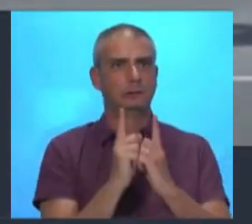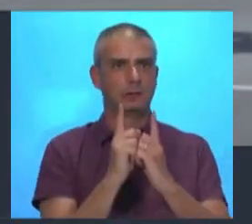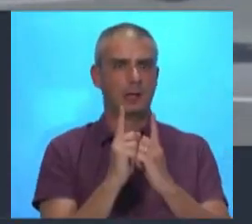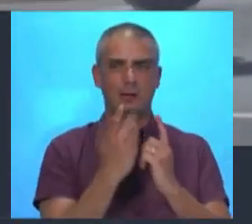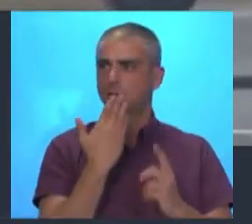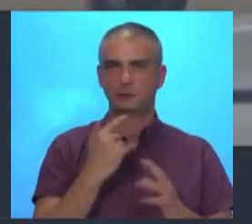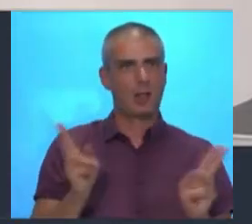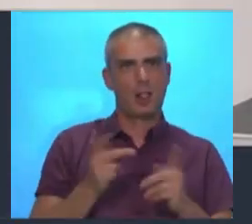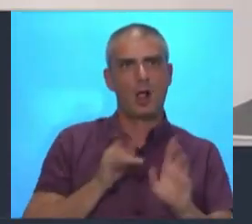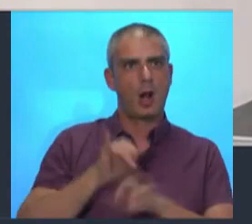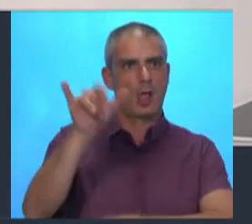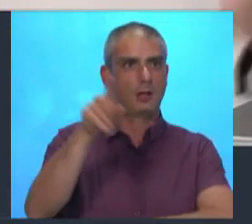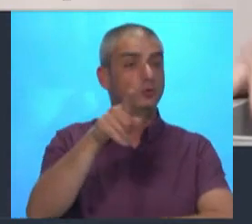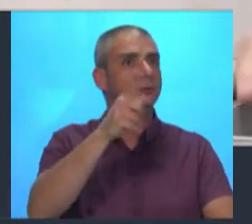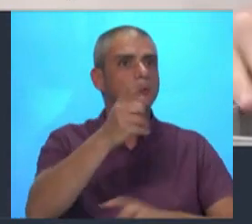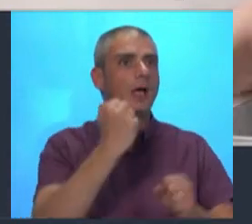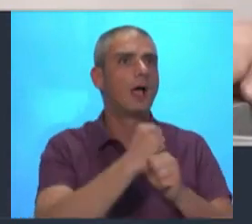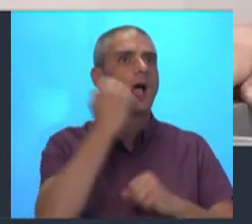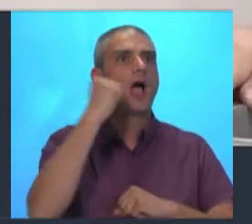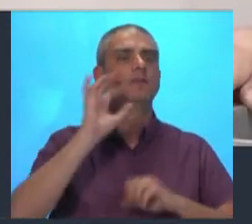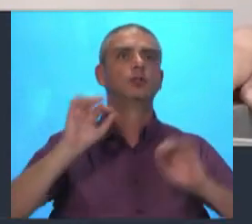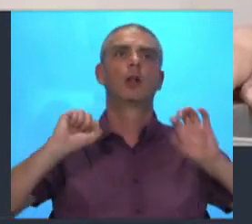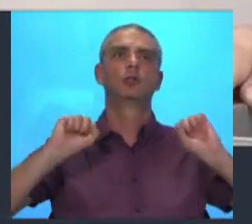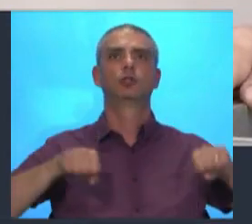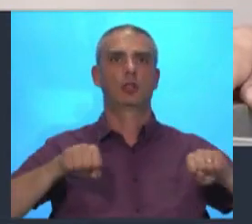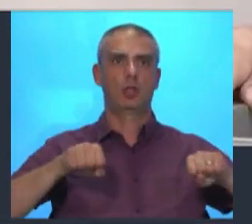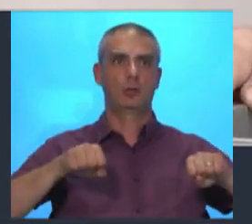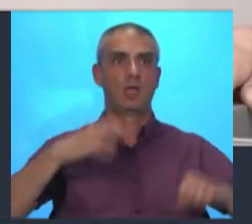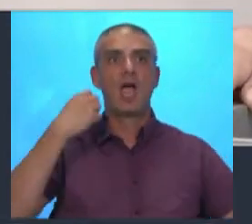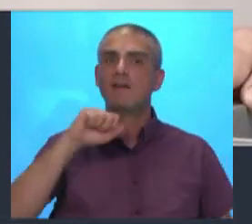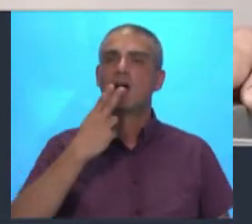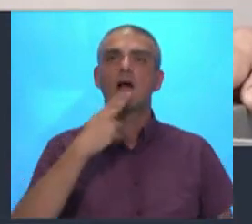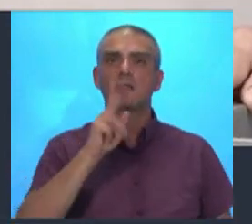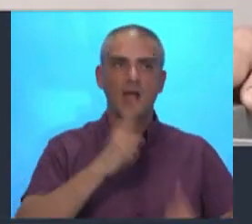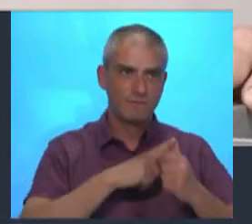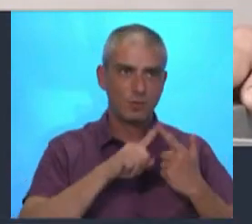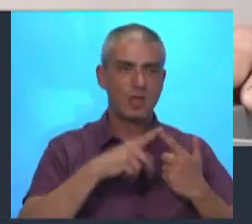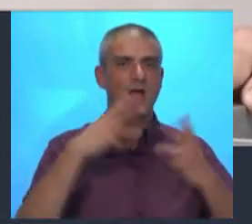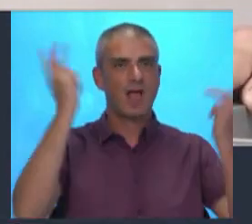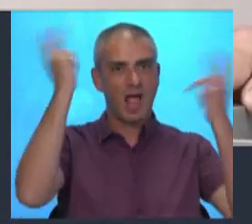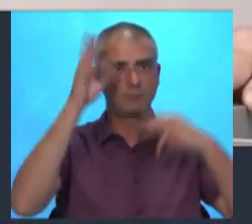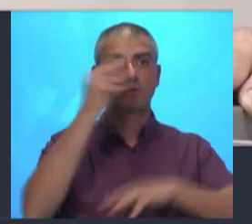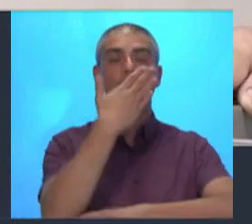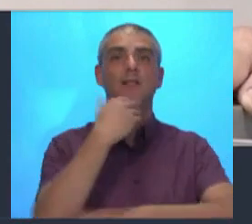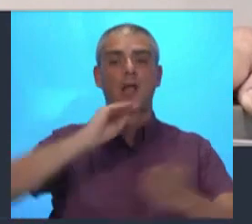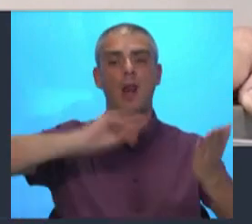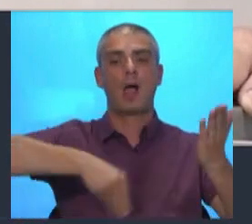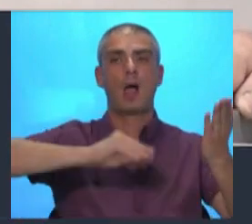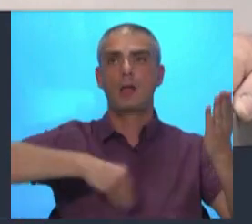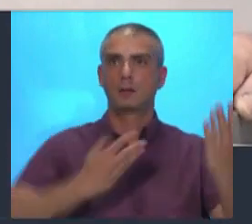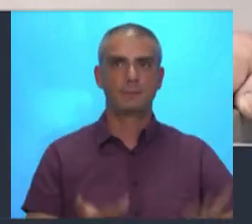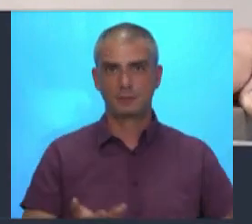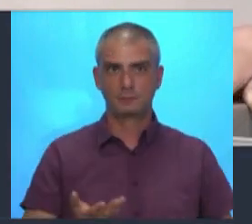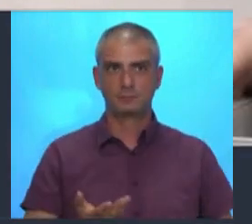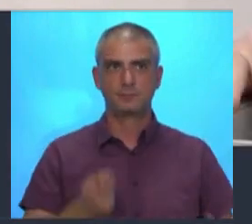בפני אל על. הדבר הזה מהווה הפרה שלטונית, הפרת התחייבות, הפרת אמנות שמדינת ישראל חתומה עליהם,